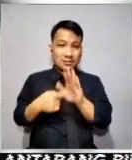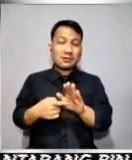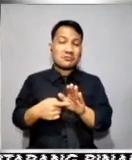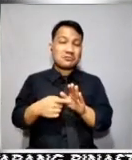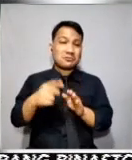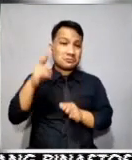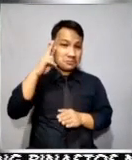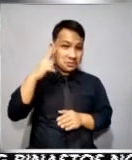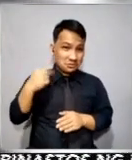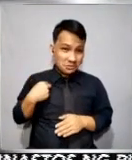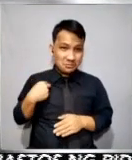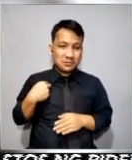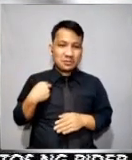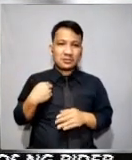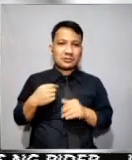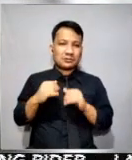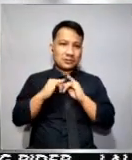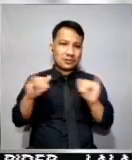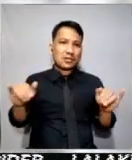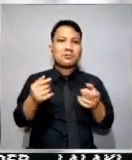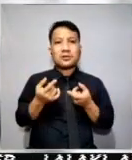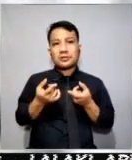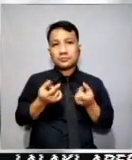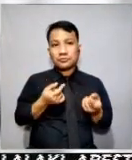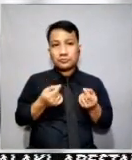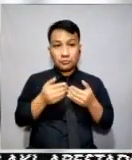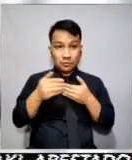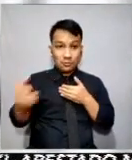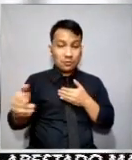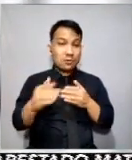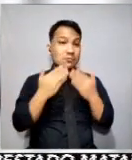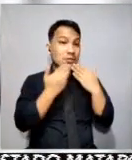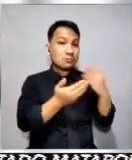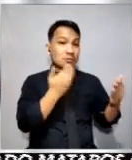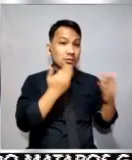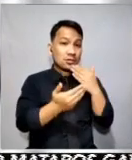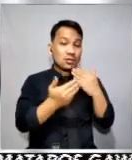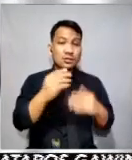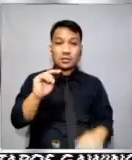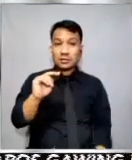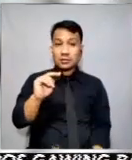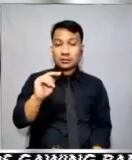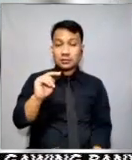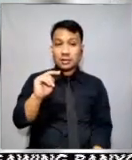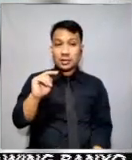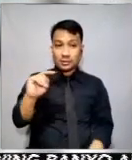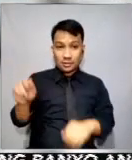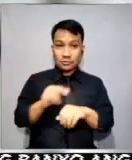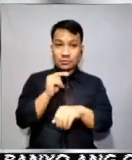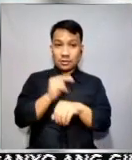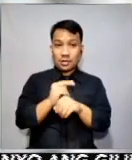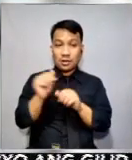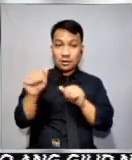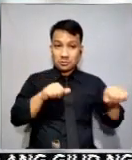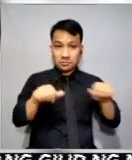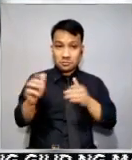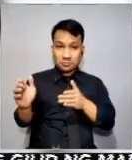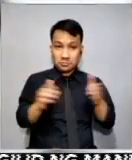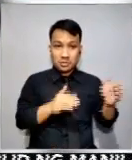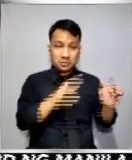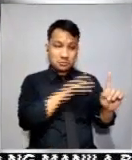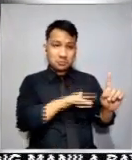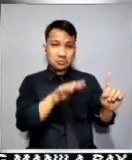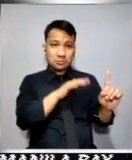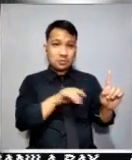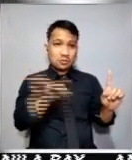them. Kinikilala at pinasasalamatan naman ng National Action Plan Against COVID-19 ang mga obserbasyon ni Dr. Dayrit.